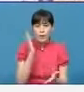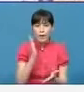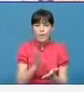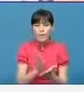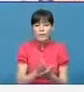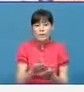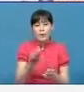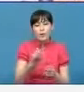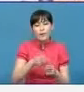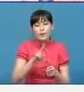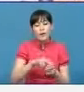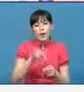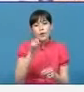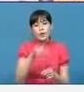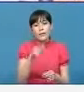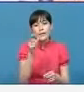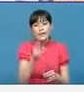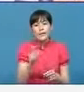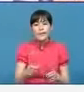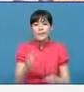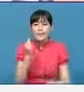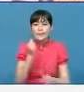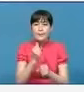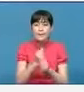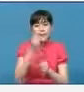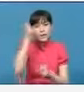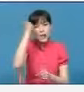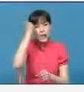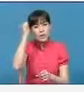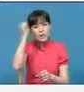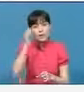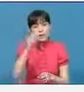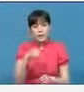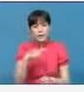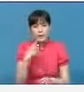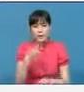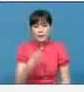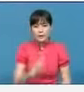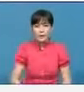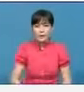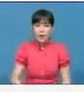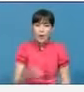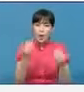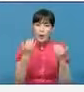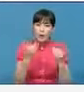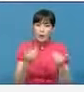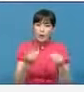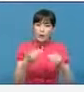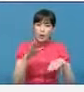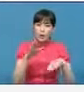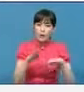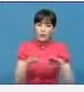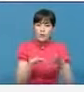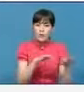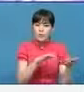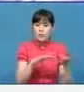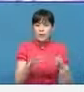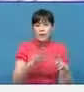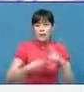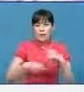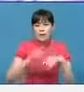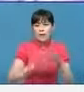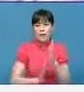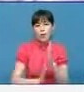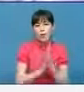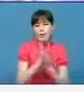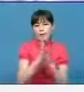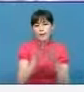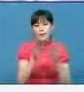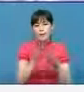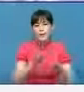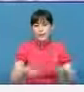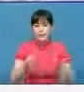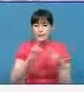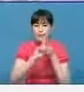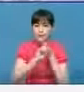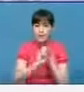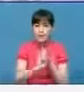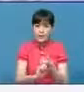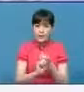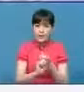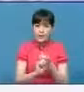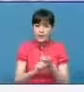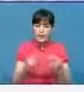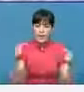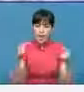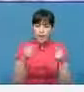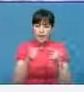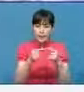осы кісілердің жасаған ескерткіші деп есептейміз. Мұндай игі істер бабалар ерлігі мен өскелең ұрпақ арасындағы сабақтастықтың